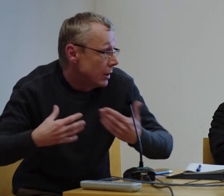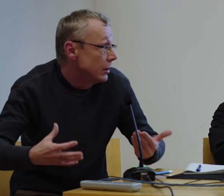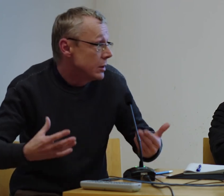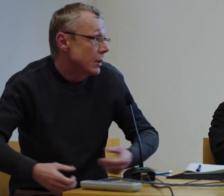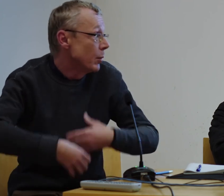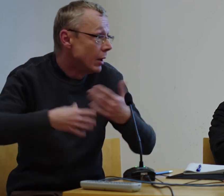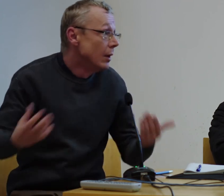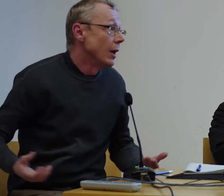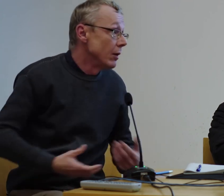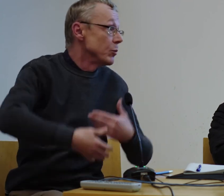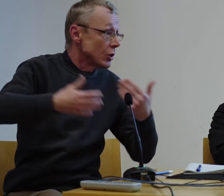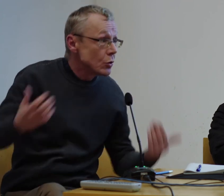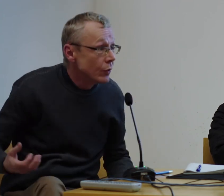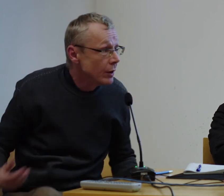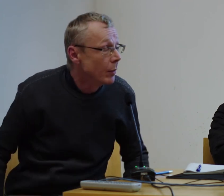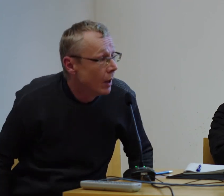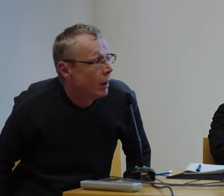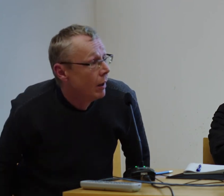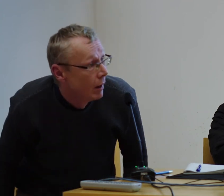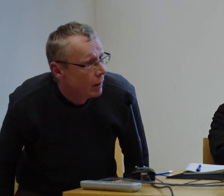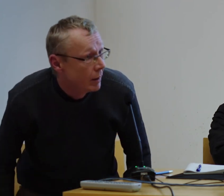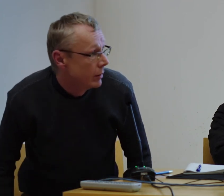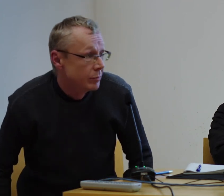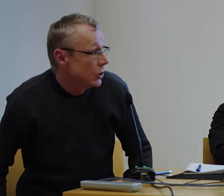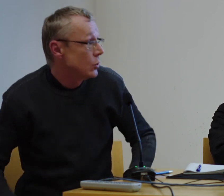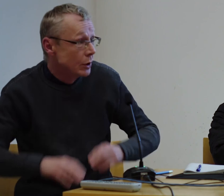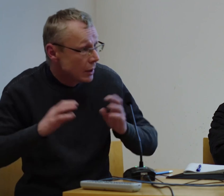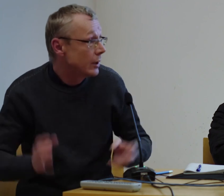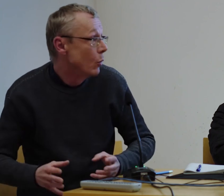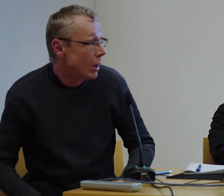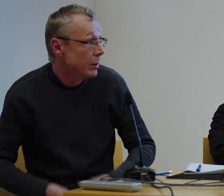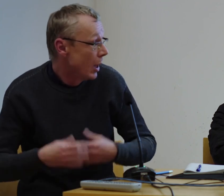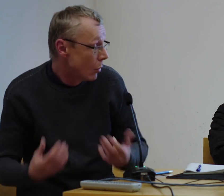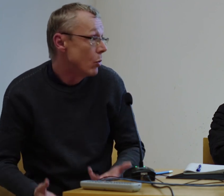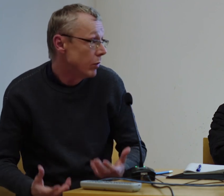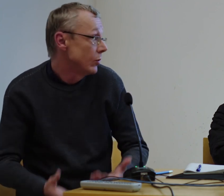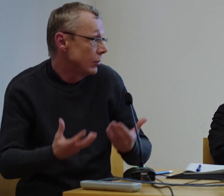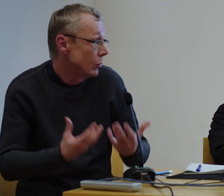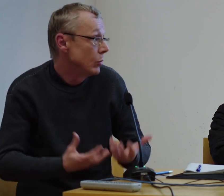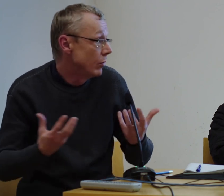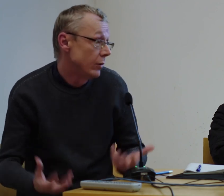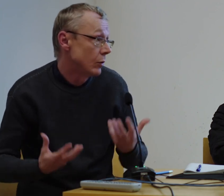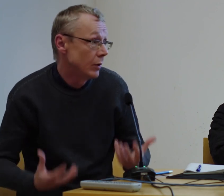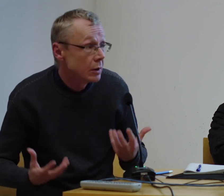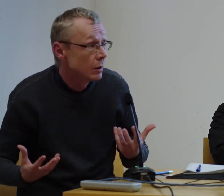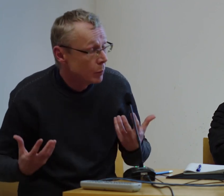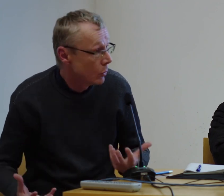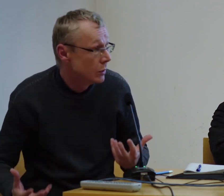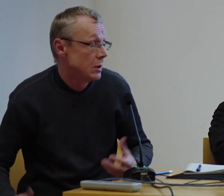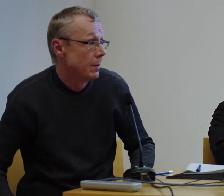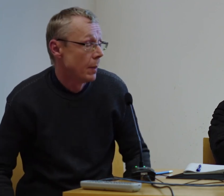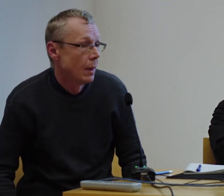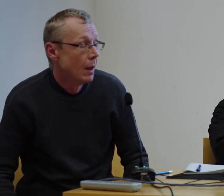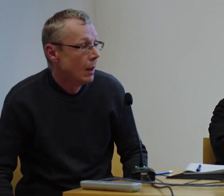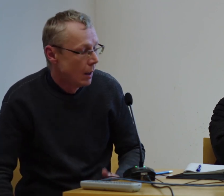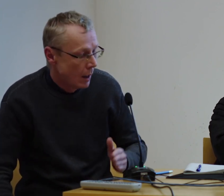tom energetickém a já nevím, časovým a i často intelektuálním nároku vlastně jsou to dvě srovnatelné